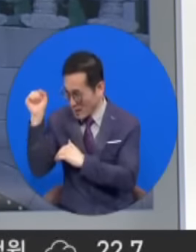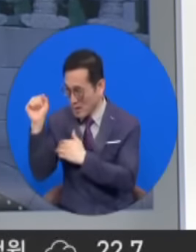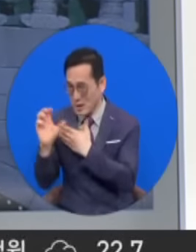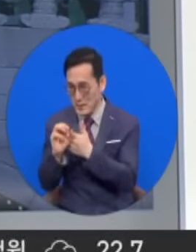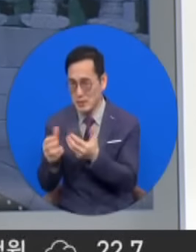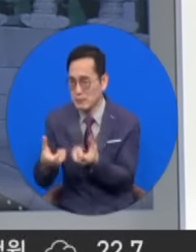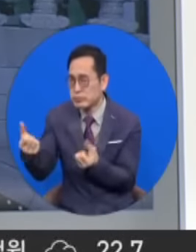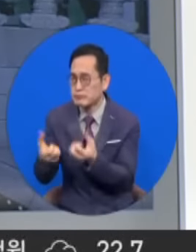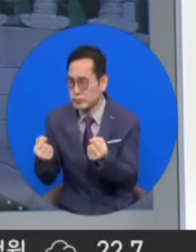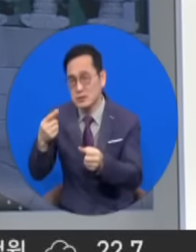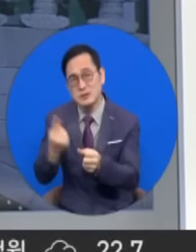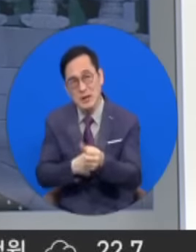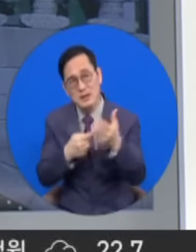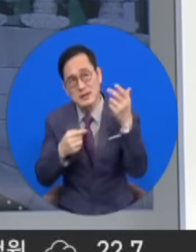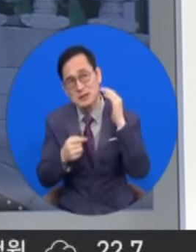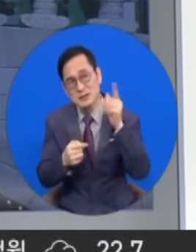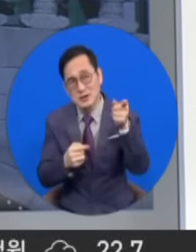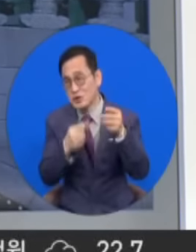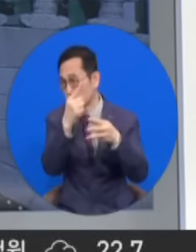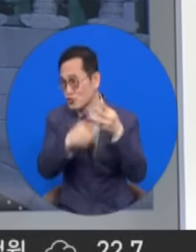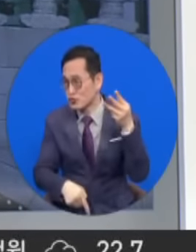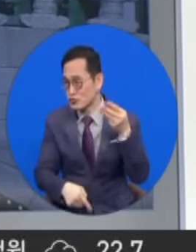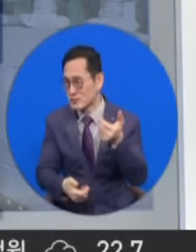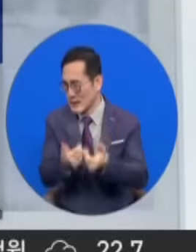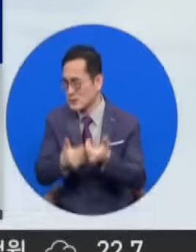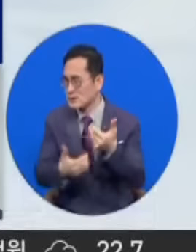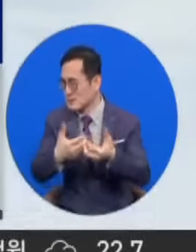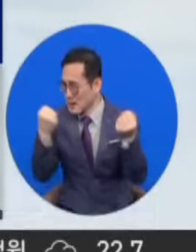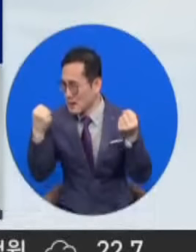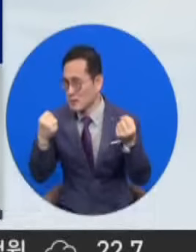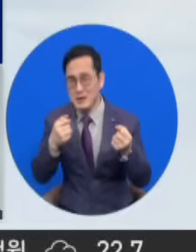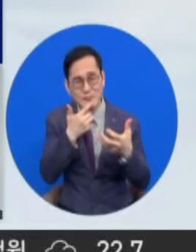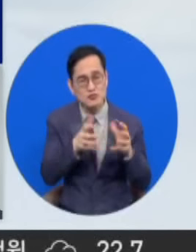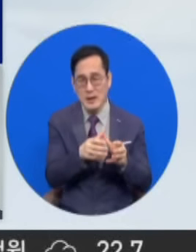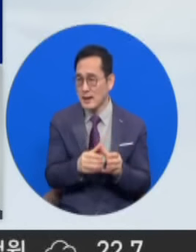있습니다. 배신자 공방에 이어 탄핵 공방입니다.